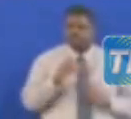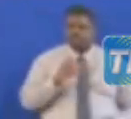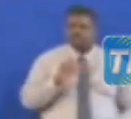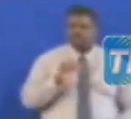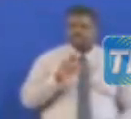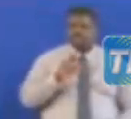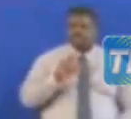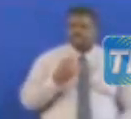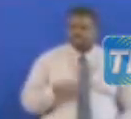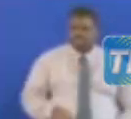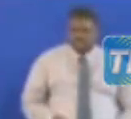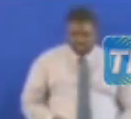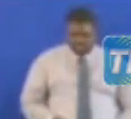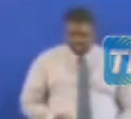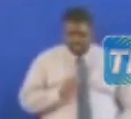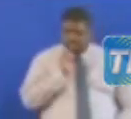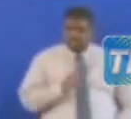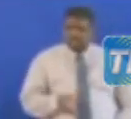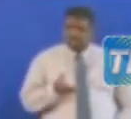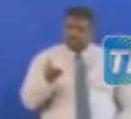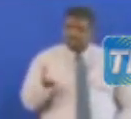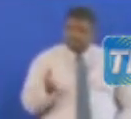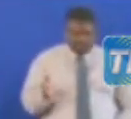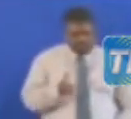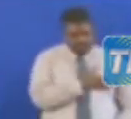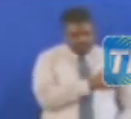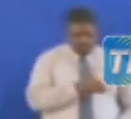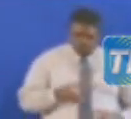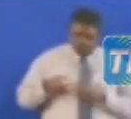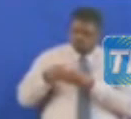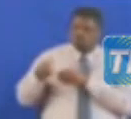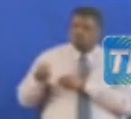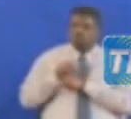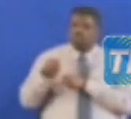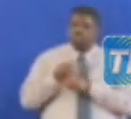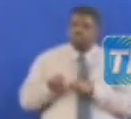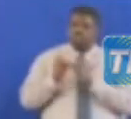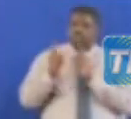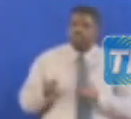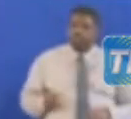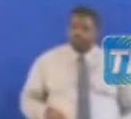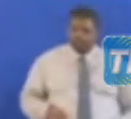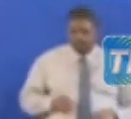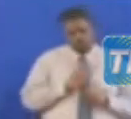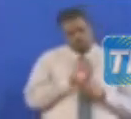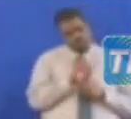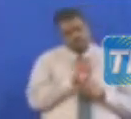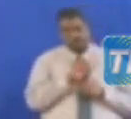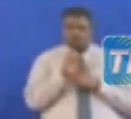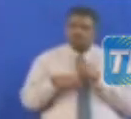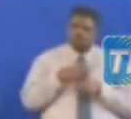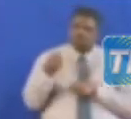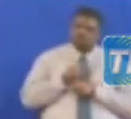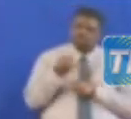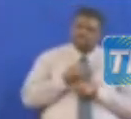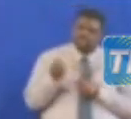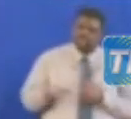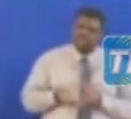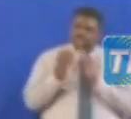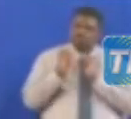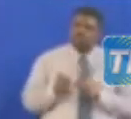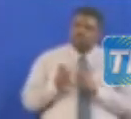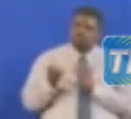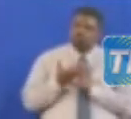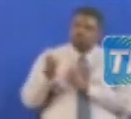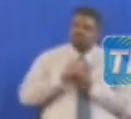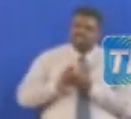data. Mheshimiwa Spika, kwa upande wa tume ya utumishi wa walimu, taendelea kusimamia utumishi na maendeleo ya walimu wa shule